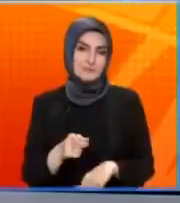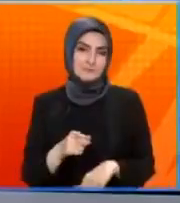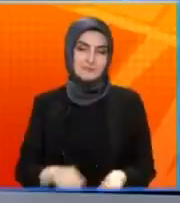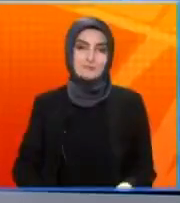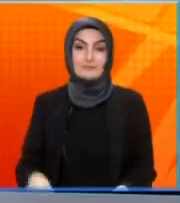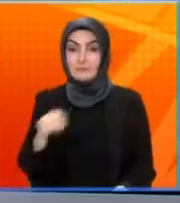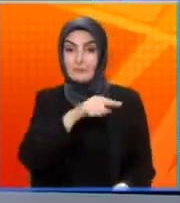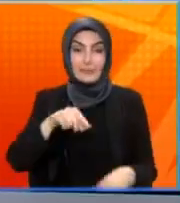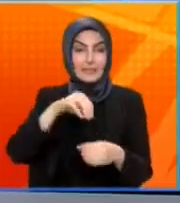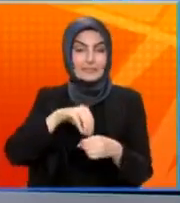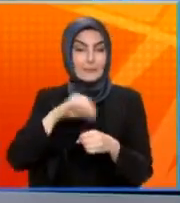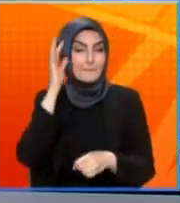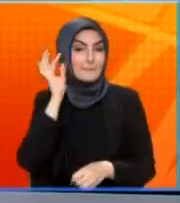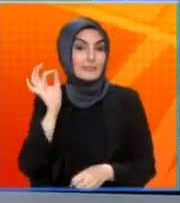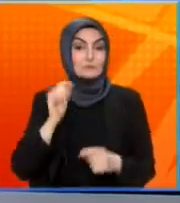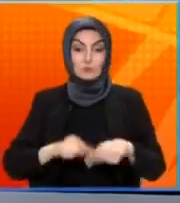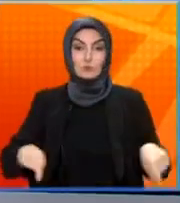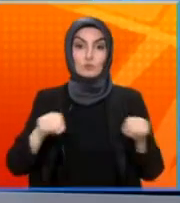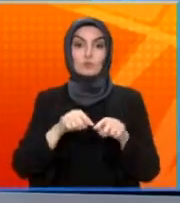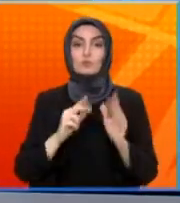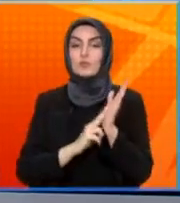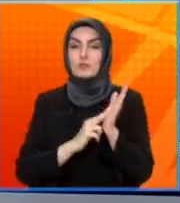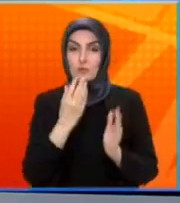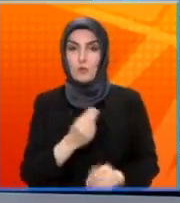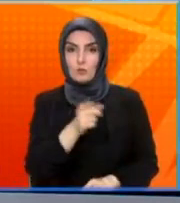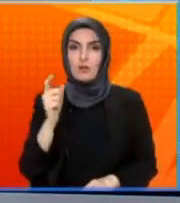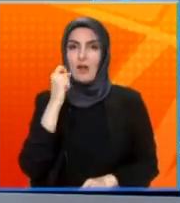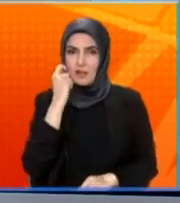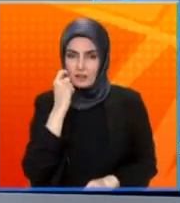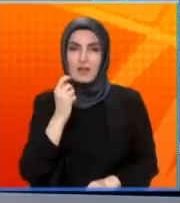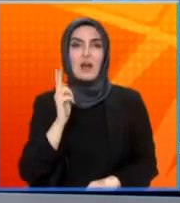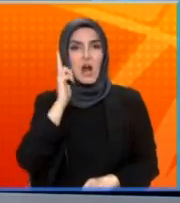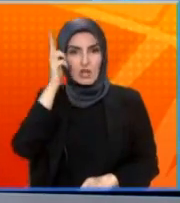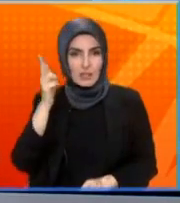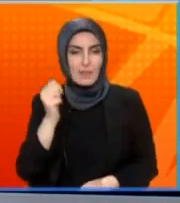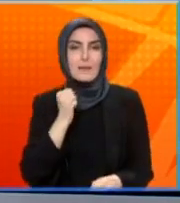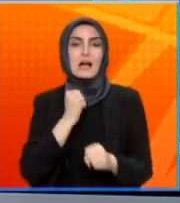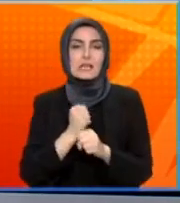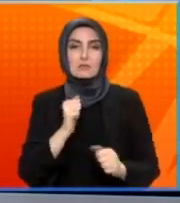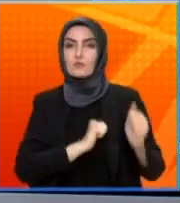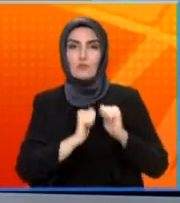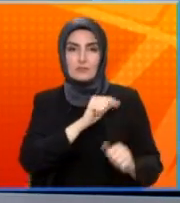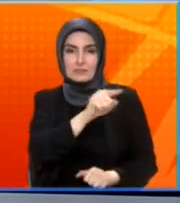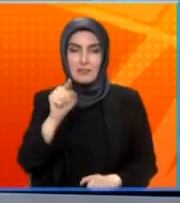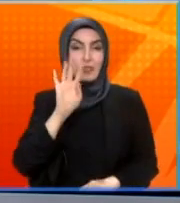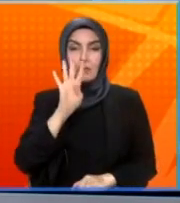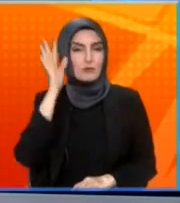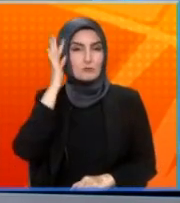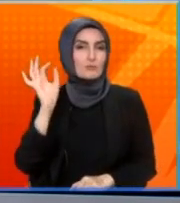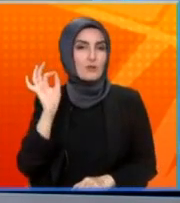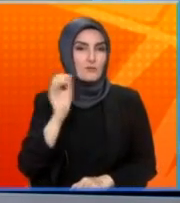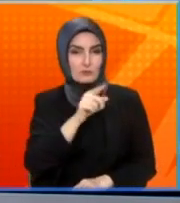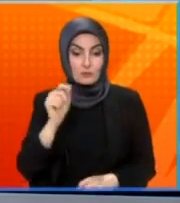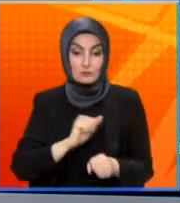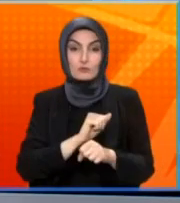Aralarında bilim kurulu üyelerinin de bulunduğu İstanbul, Ankara, Hacettepe ve Gazi Üniversitesi'nden 4 profesör bugün sosyal medya